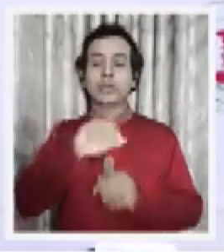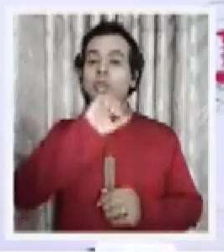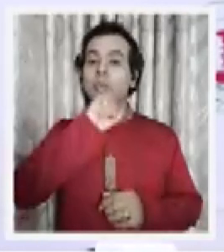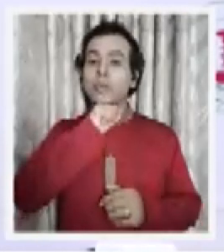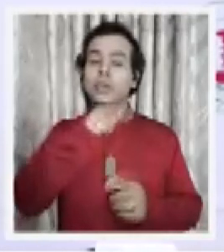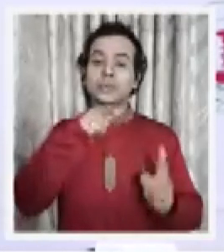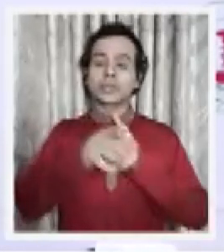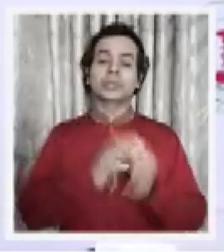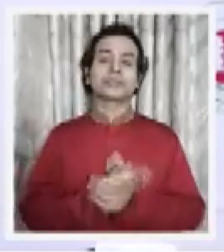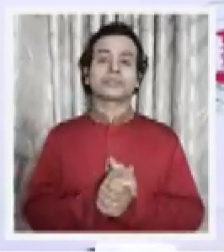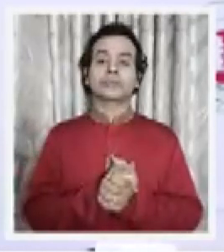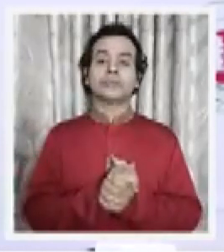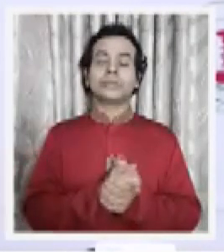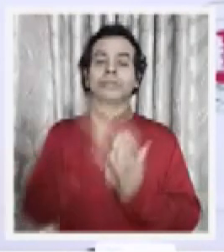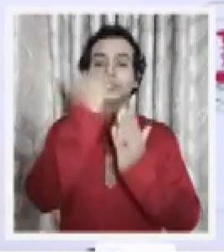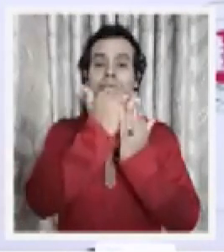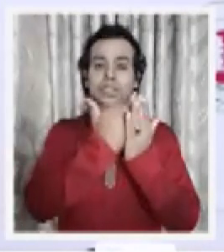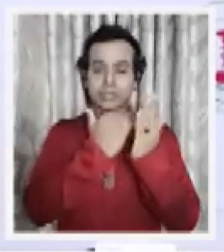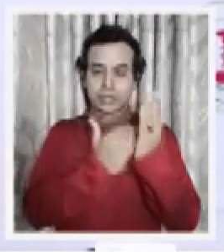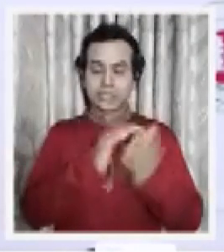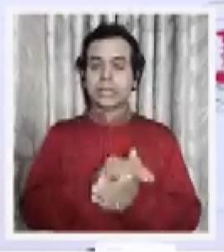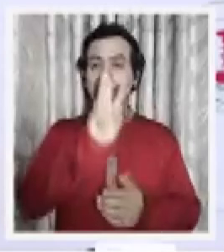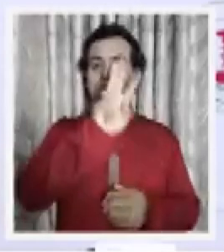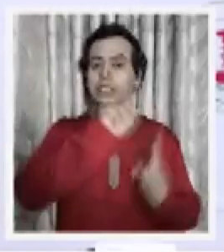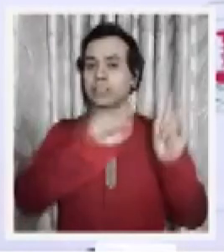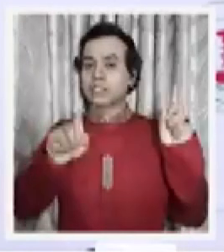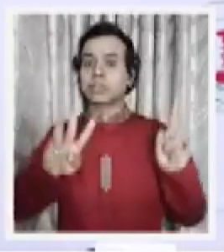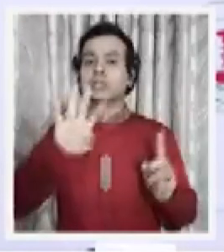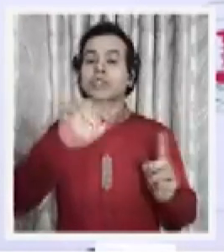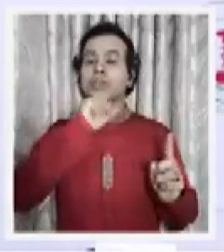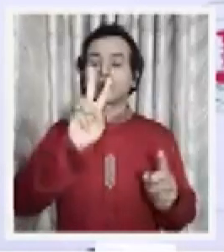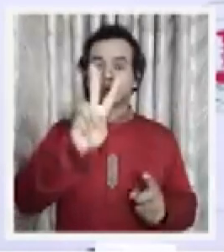24 ঘন্টায় যারা মৃত্যুবরণ করেছেন বয়স বিভাজনে তাদের বিভক্তি এরকম,